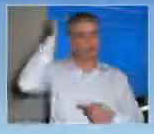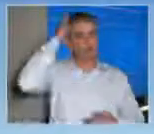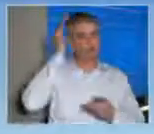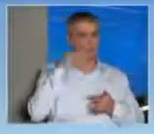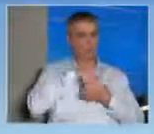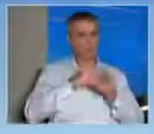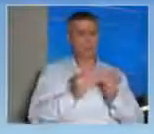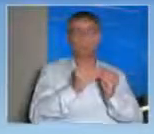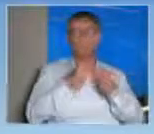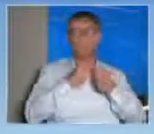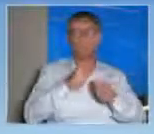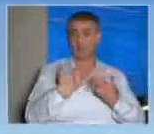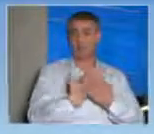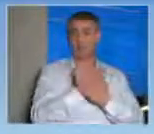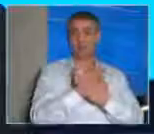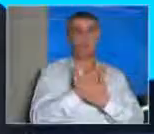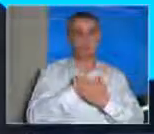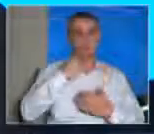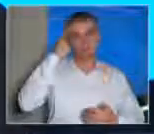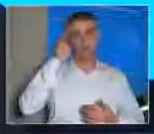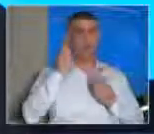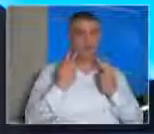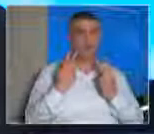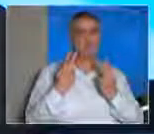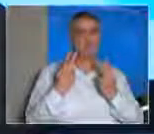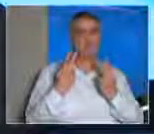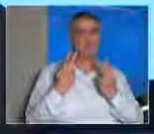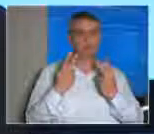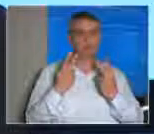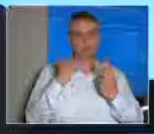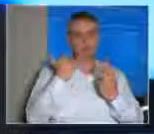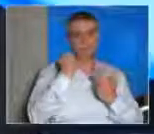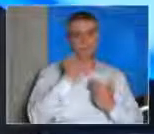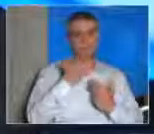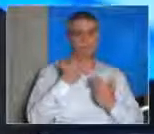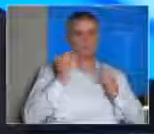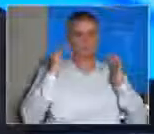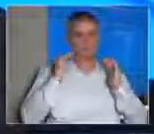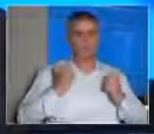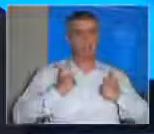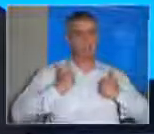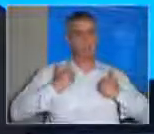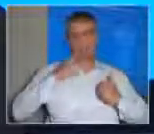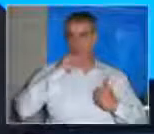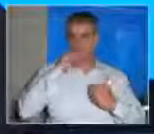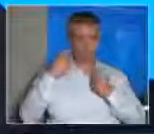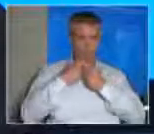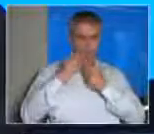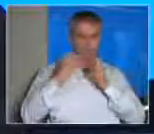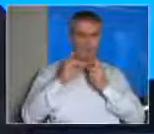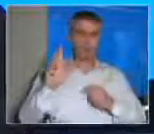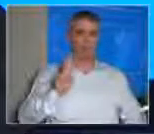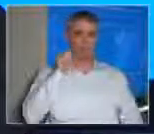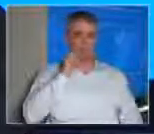כל, כח"כ חדש, אני חושבת שכדאי כן קצת להוריד אגו, דיברנו על זה מקודם בהקשר של כחול